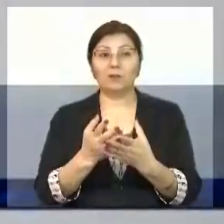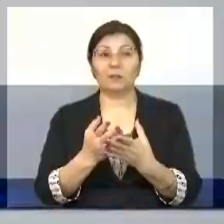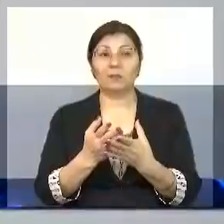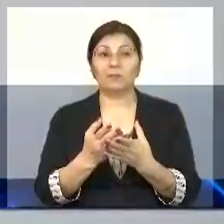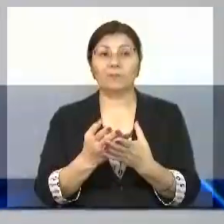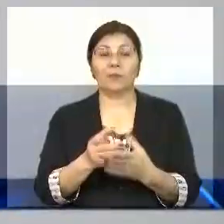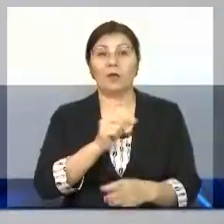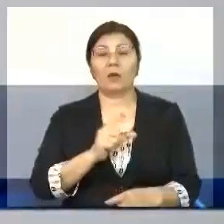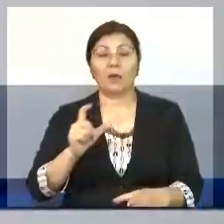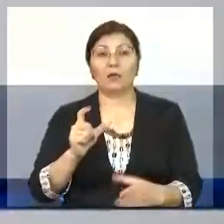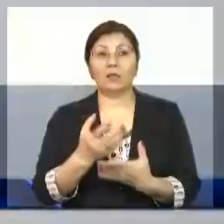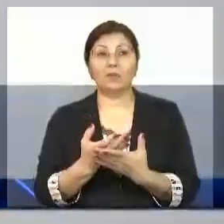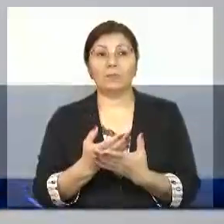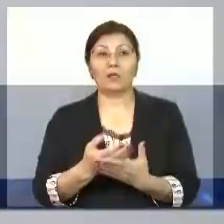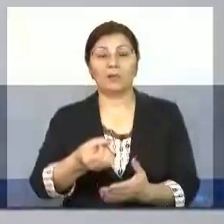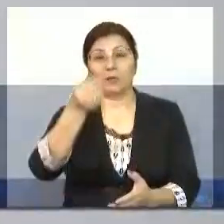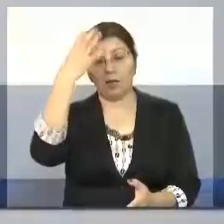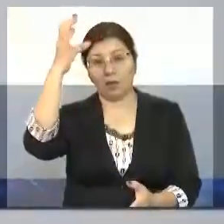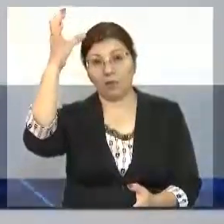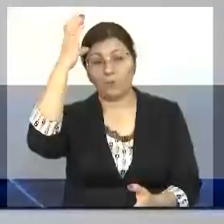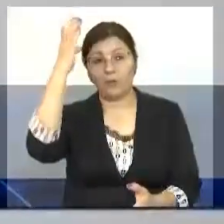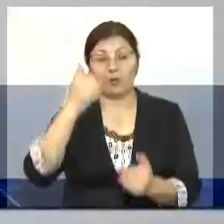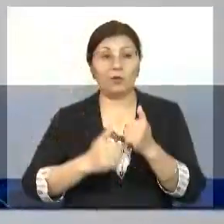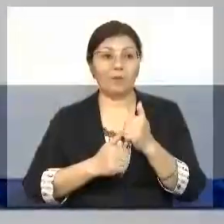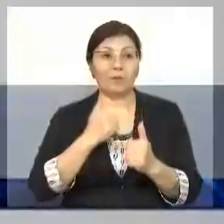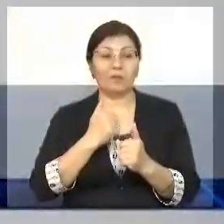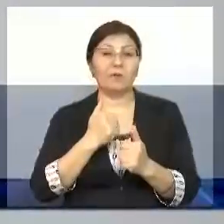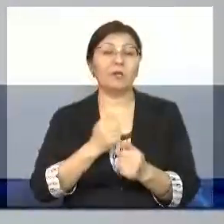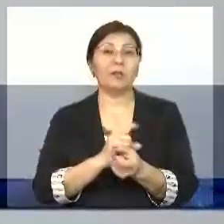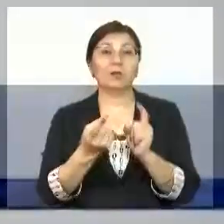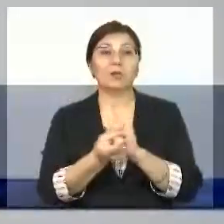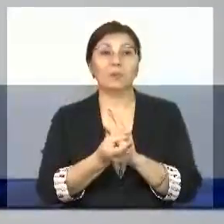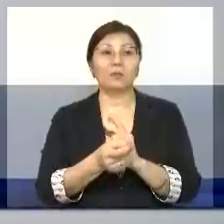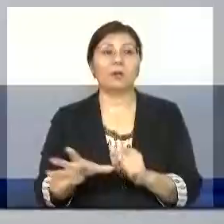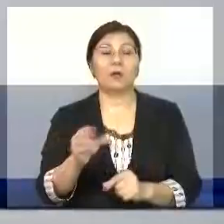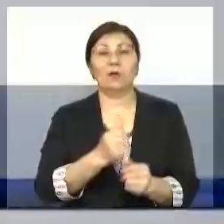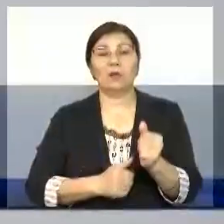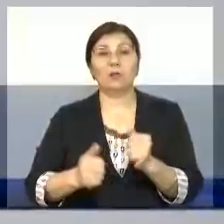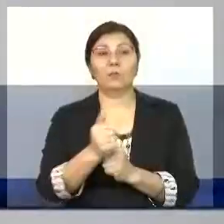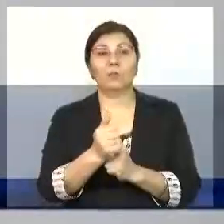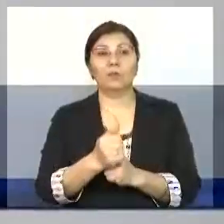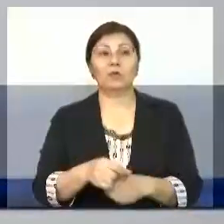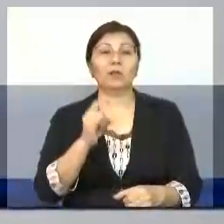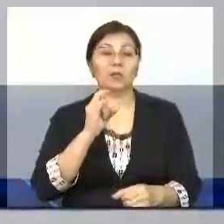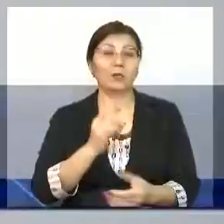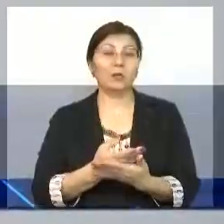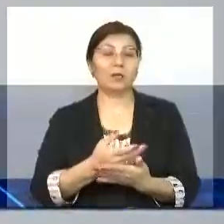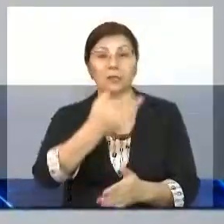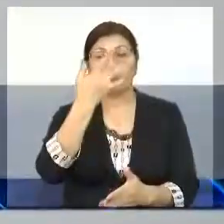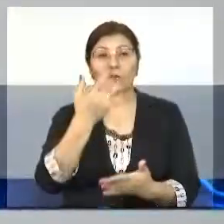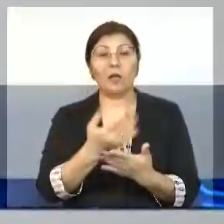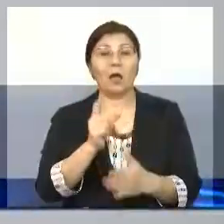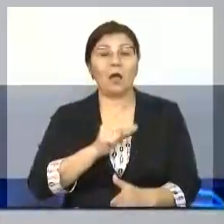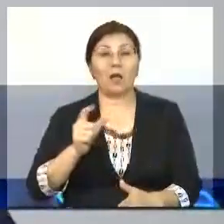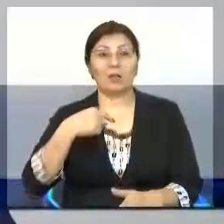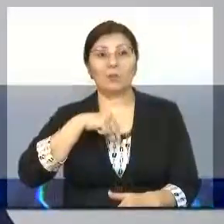Тегінде адам баласы адам баласынан ақыл, білім, ар, мінез дегенін озады. Басқадан оздым дегеннің бәрі де ақымақтық дейді. Сондықтан адамның бойында не